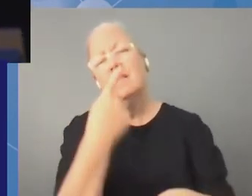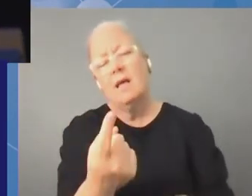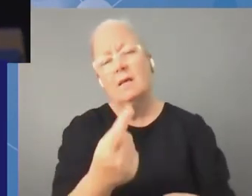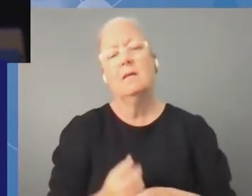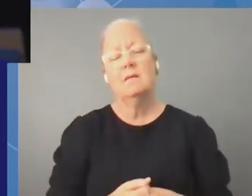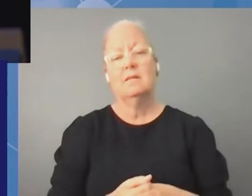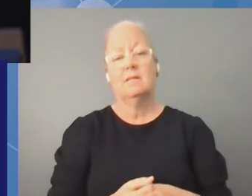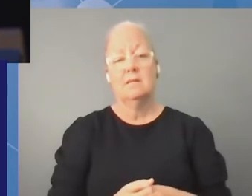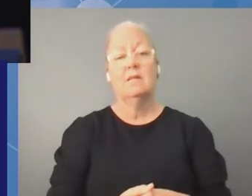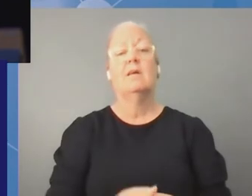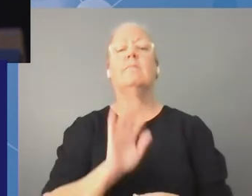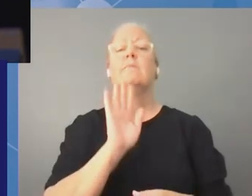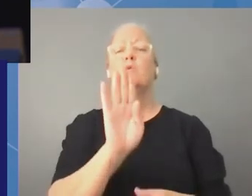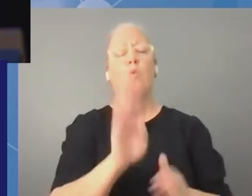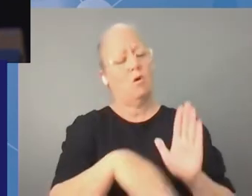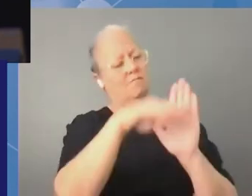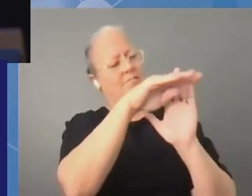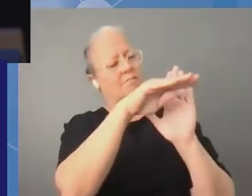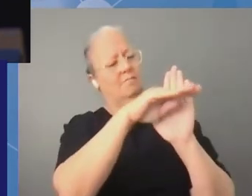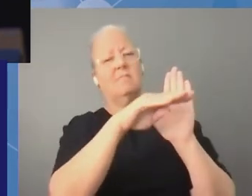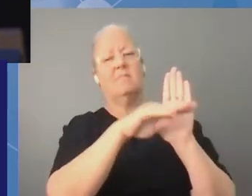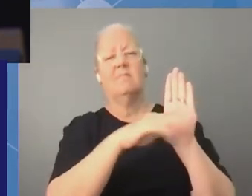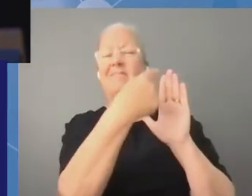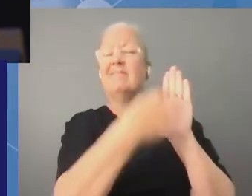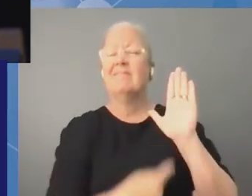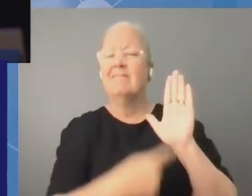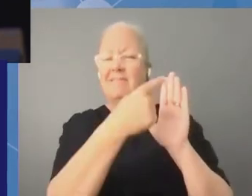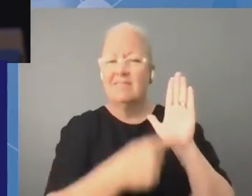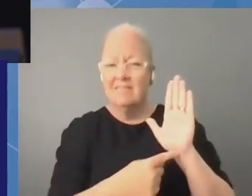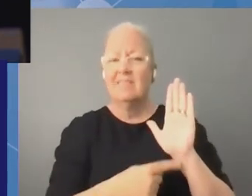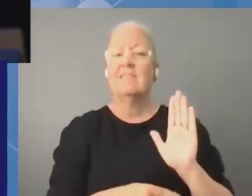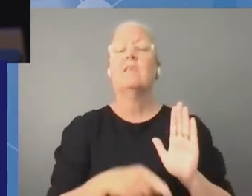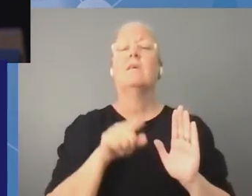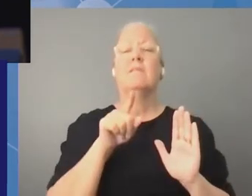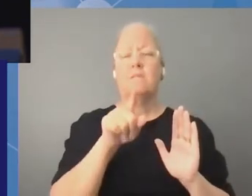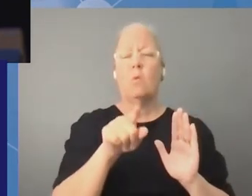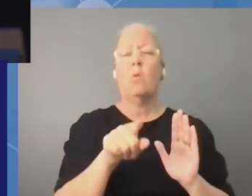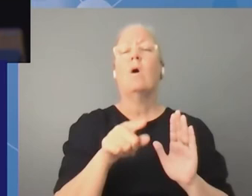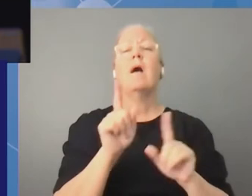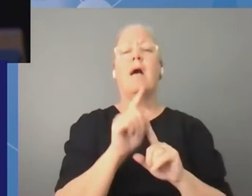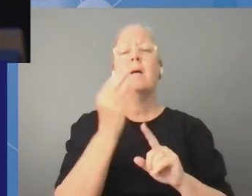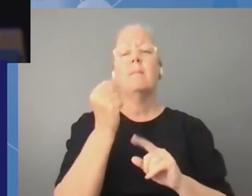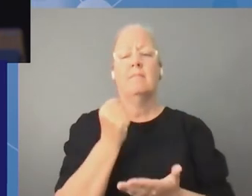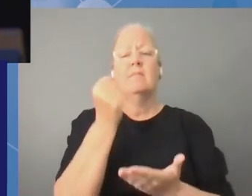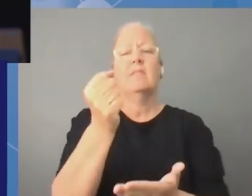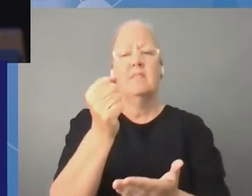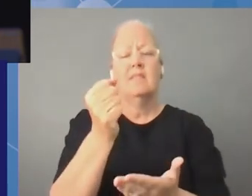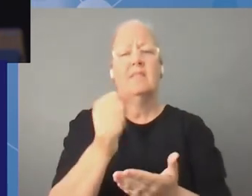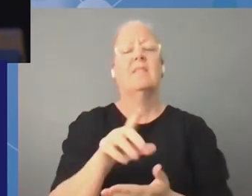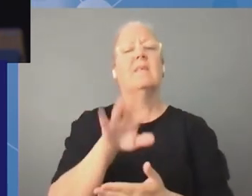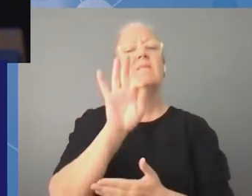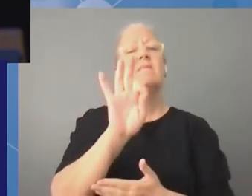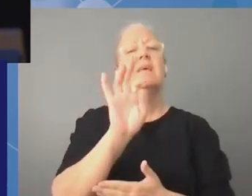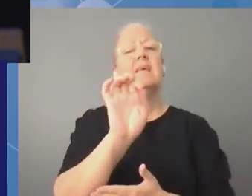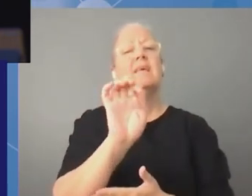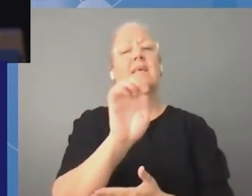非常成功的吧。我的问题也是一个评价，我是这样子吧，我们应该对标